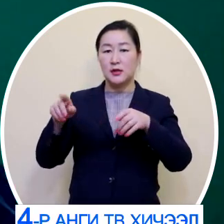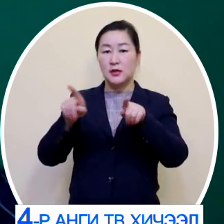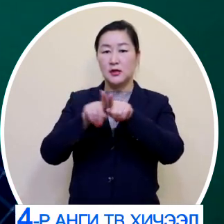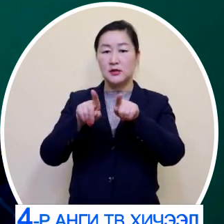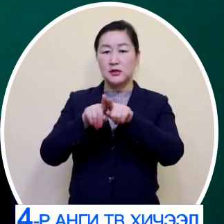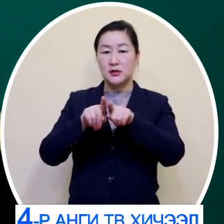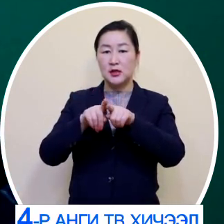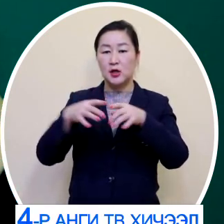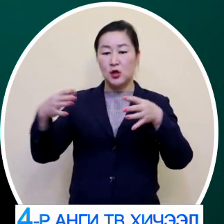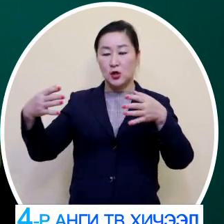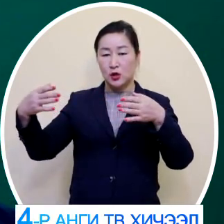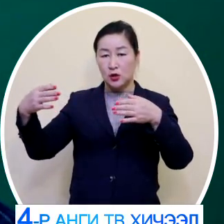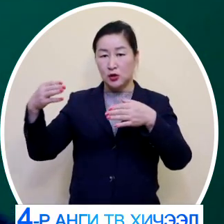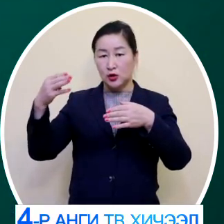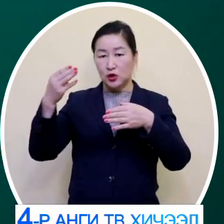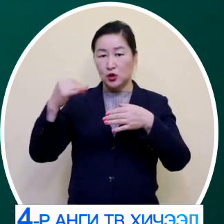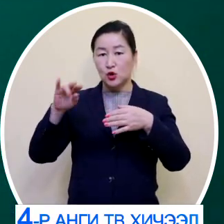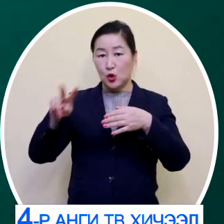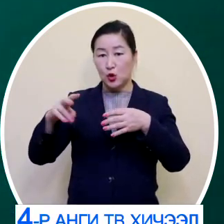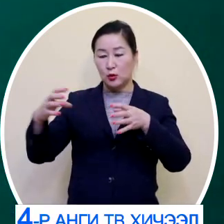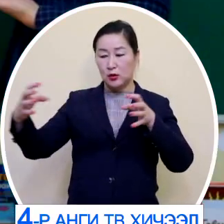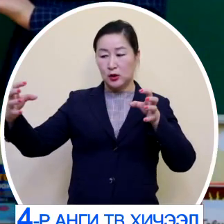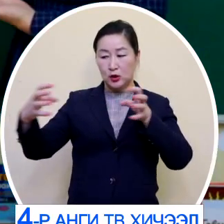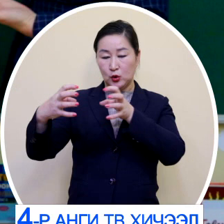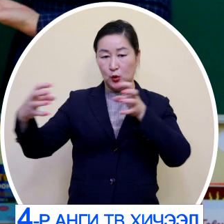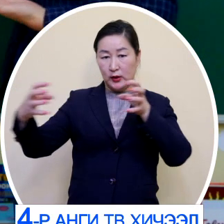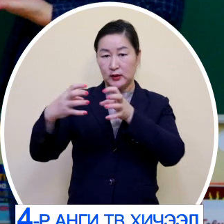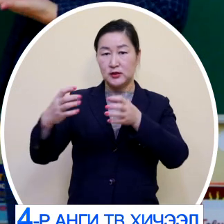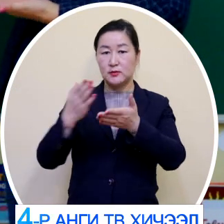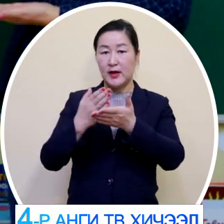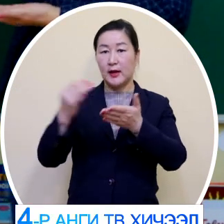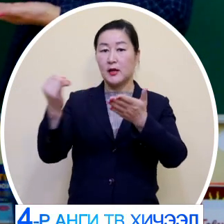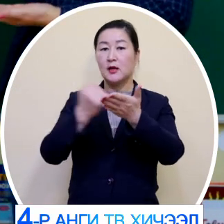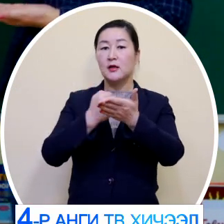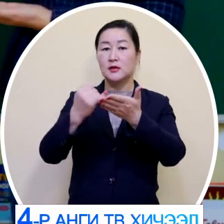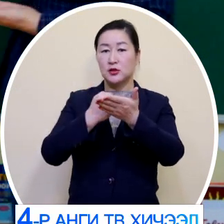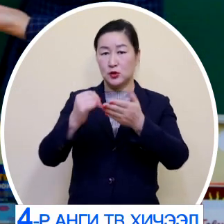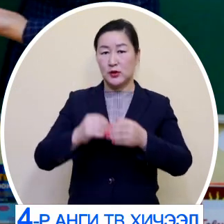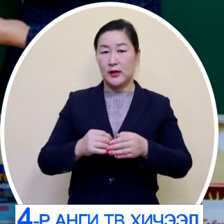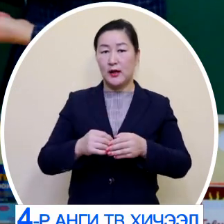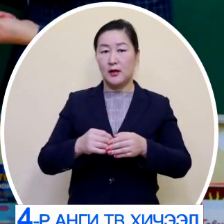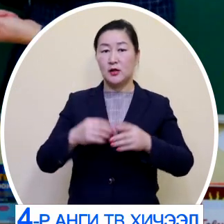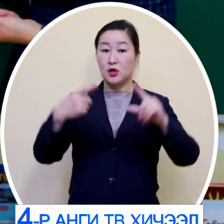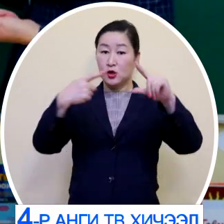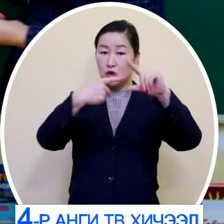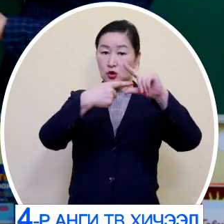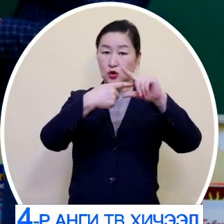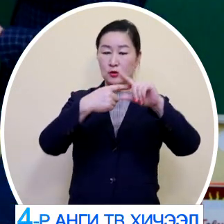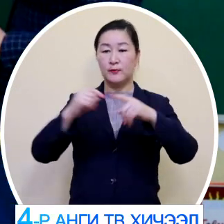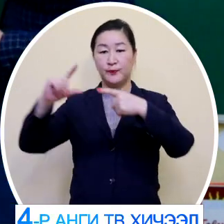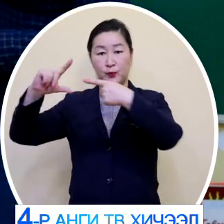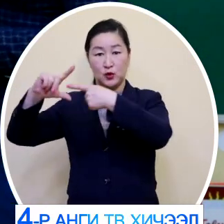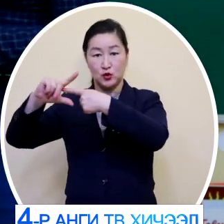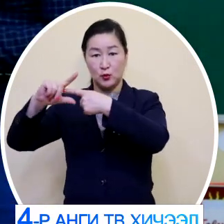багш нь хоёр сум зураад сумаа. Багш нь соронзоо томруулад самбарт байрлууллаа.